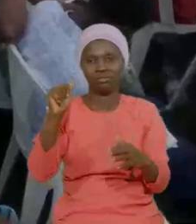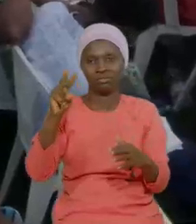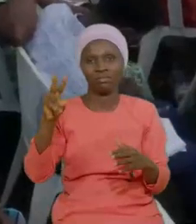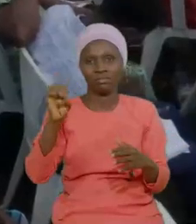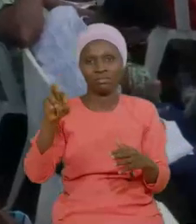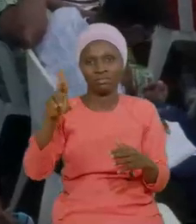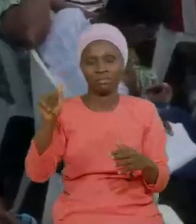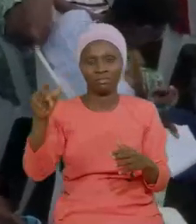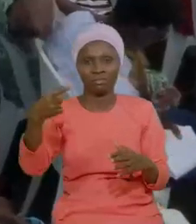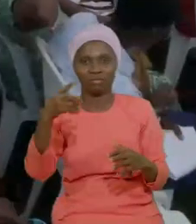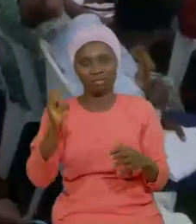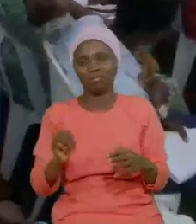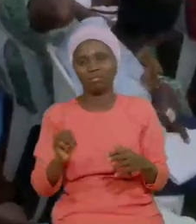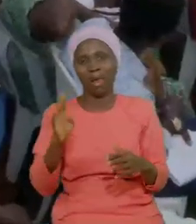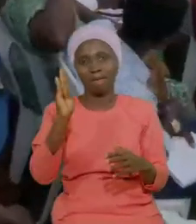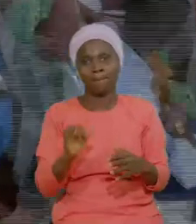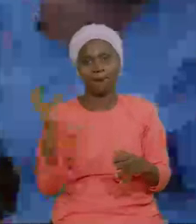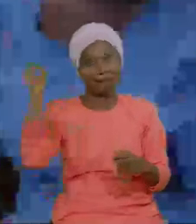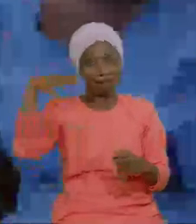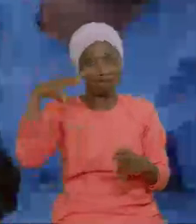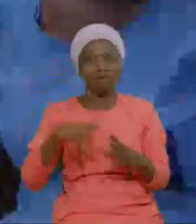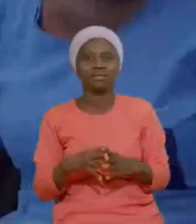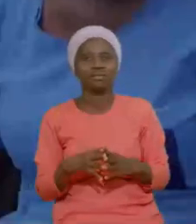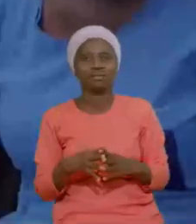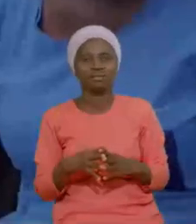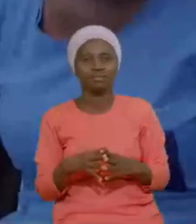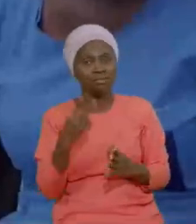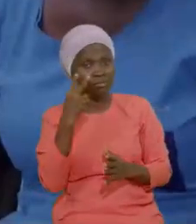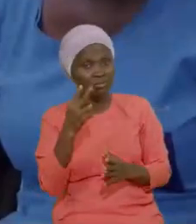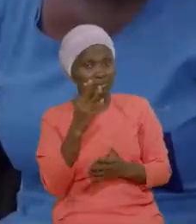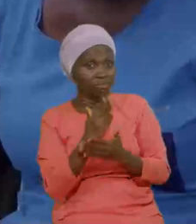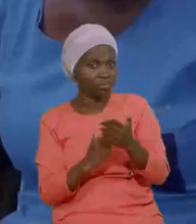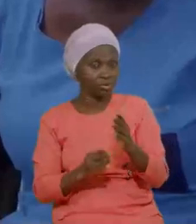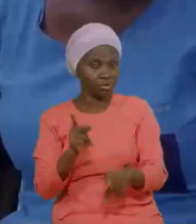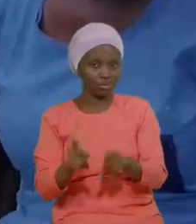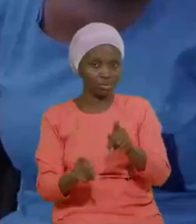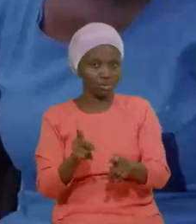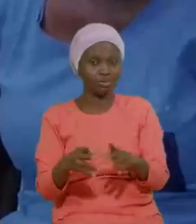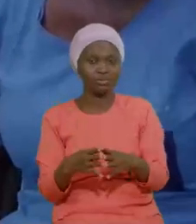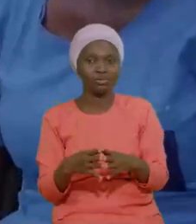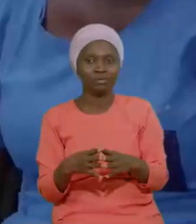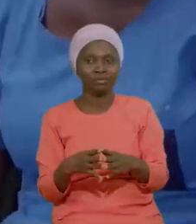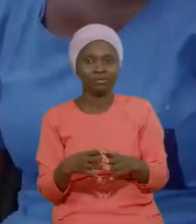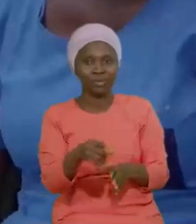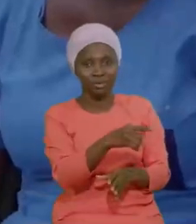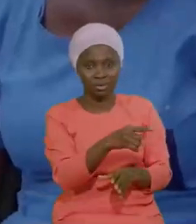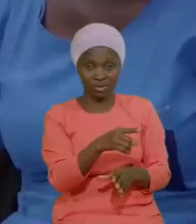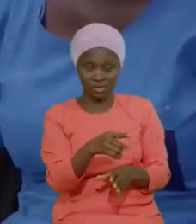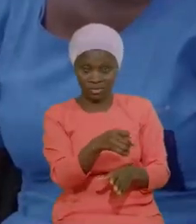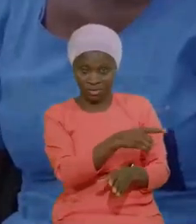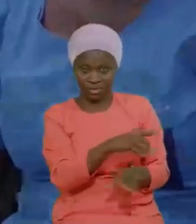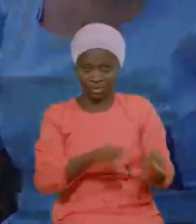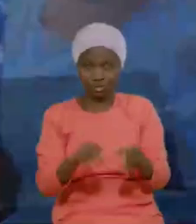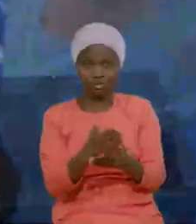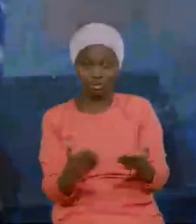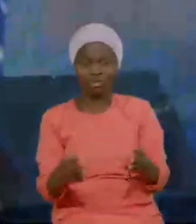Premièrement, c'est aller au-delà de la moyenne. Par la grâce. Vous voyez des